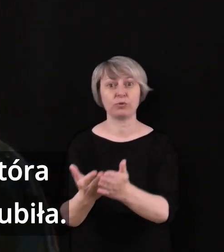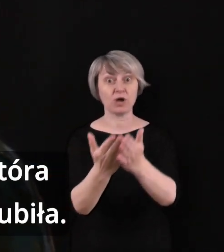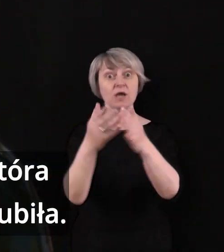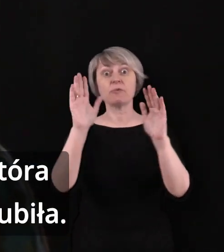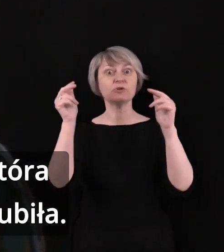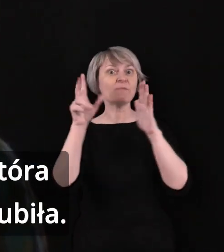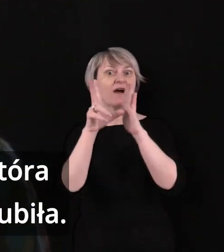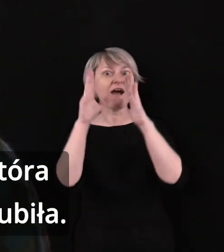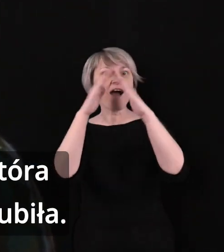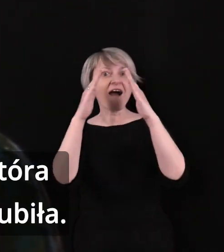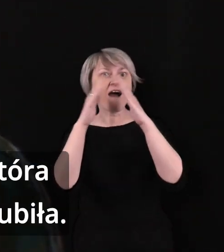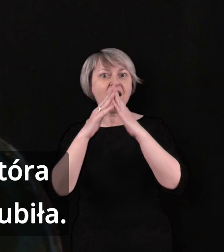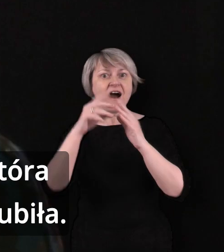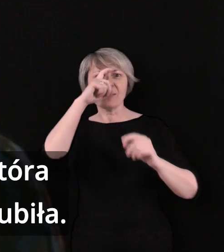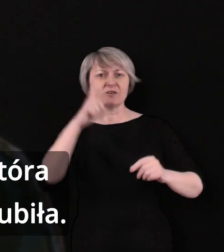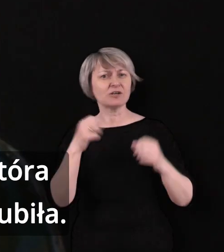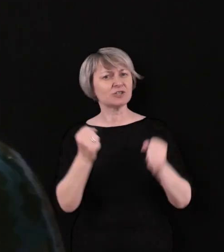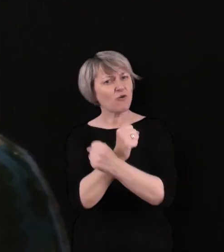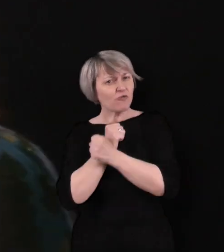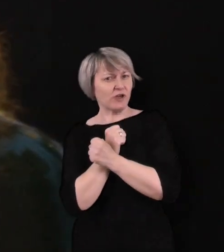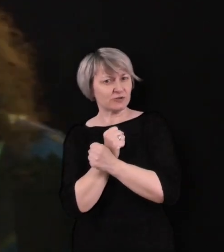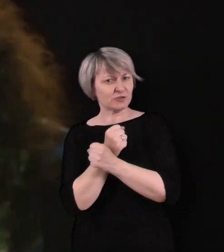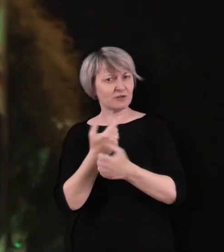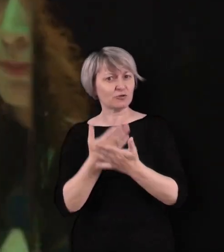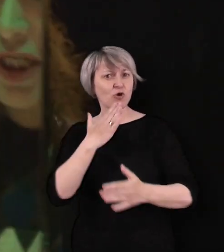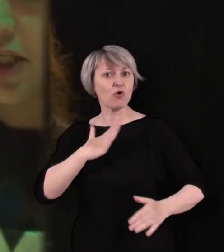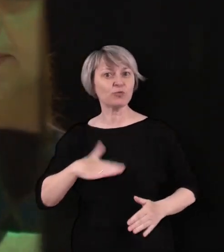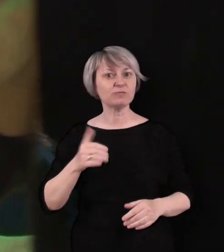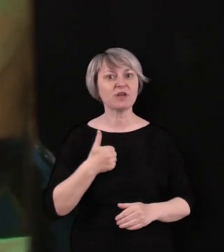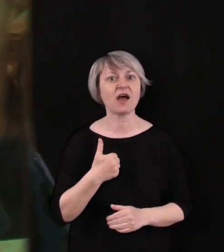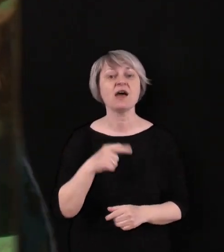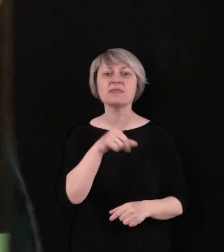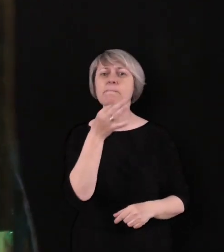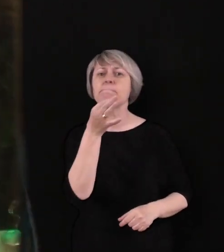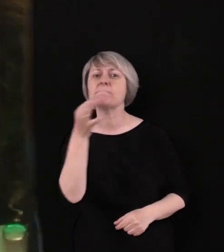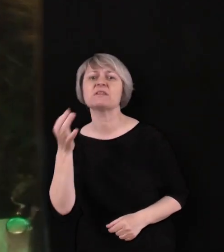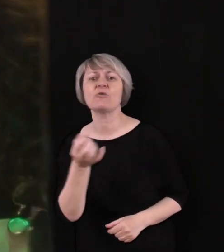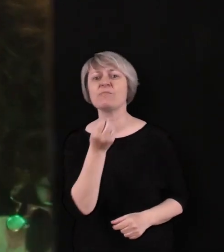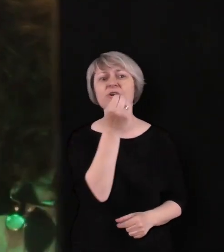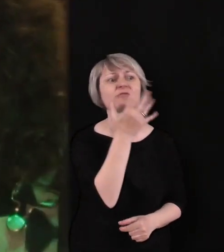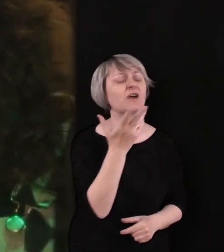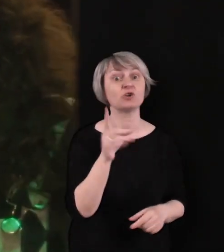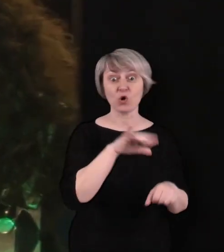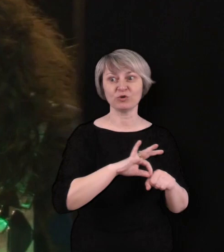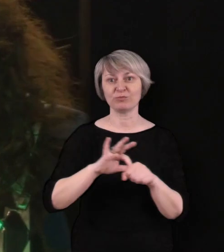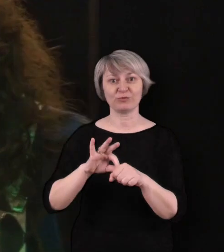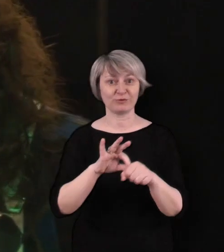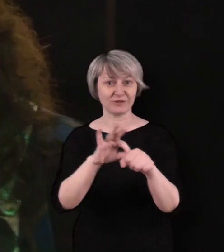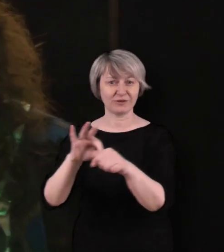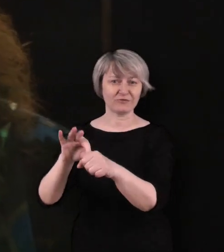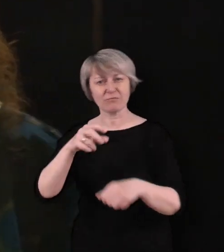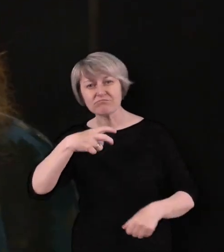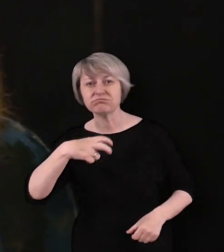Trafiłam do chatki czarownicy, która chciała mnie uwięzić, bo mnie polubiła. Tam o mojego przyjaciela pytałam kwiaty w ogrodzie. One mną pokierowały, więc